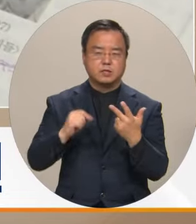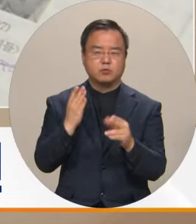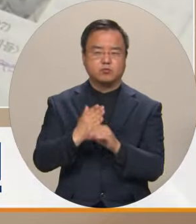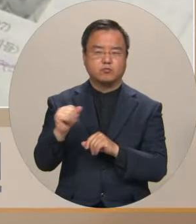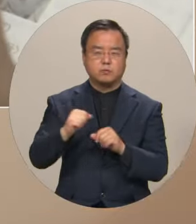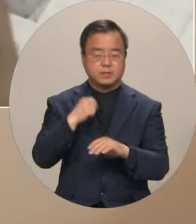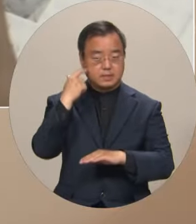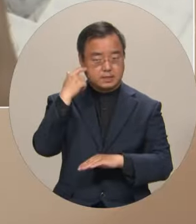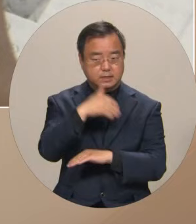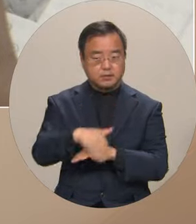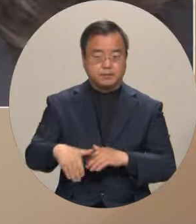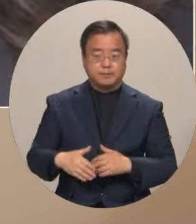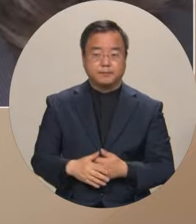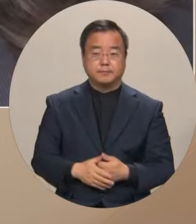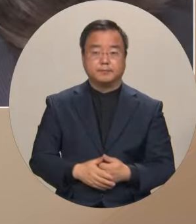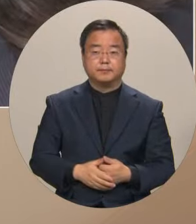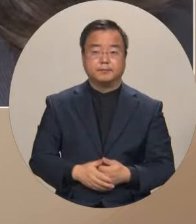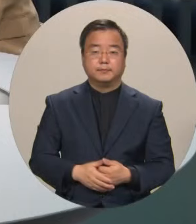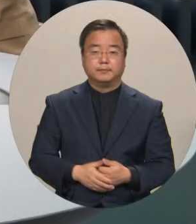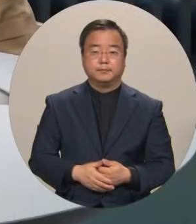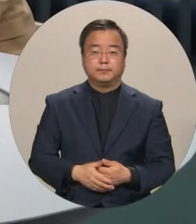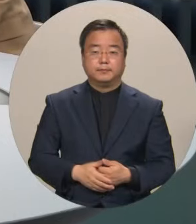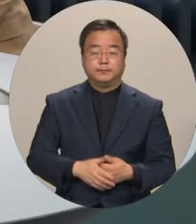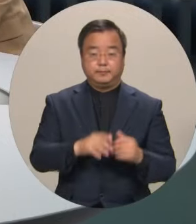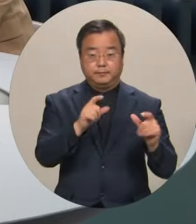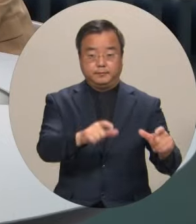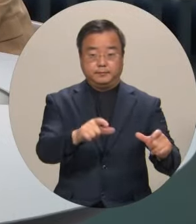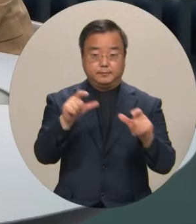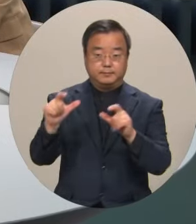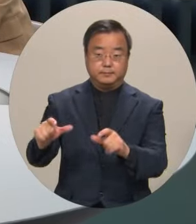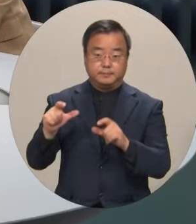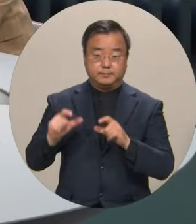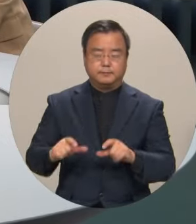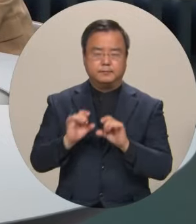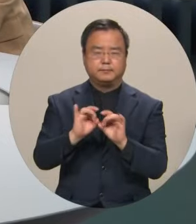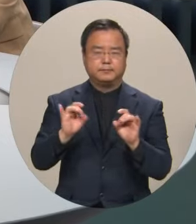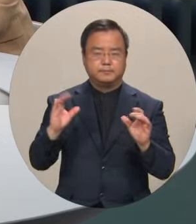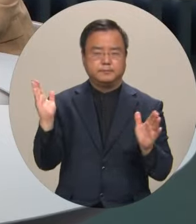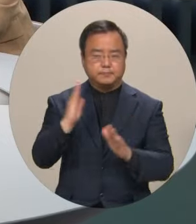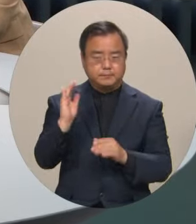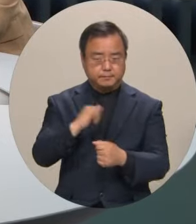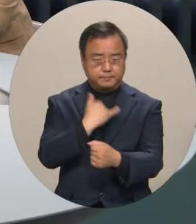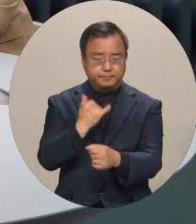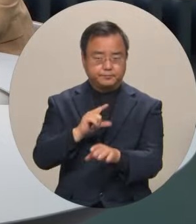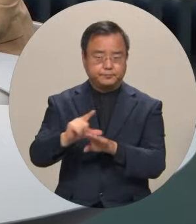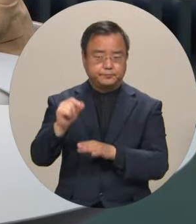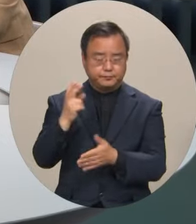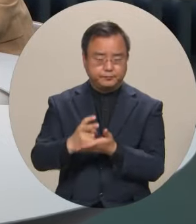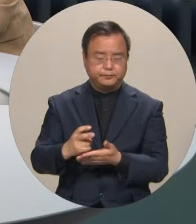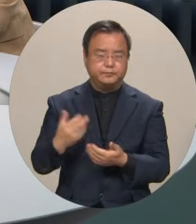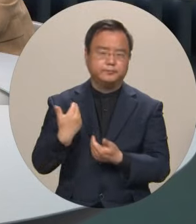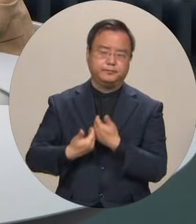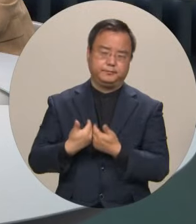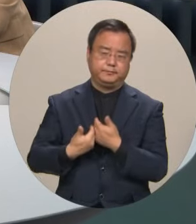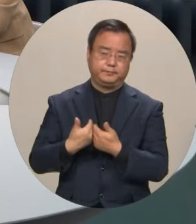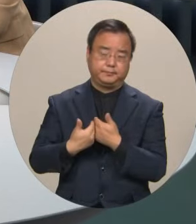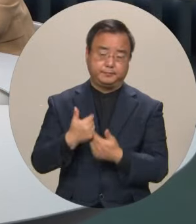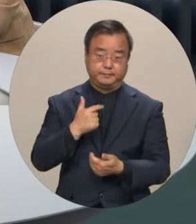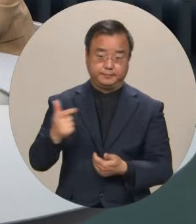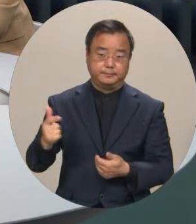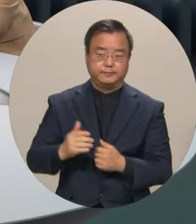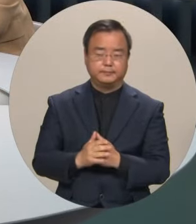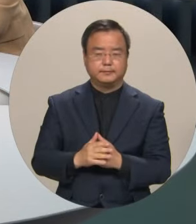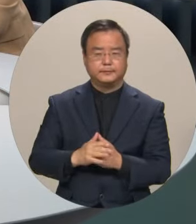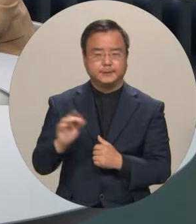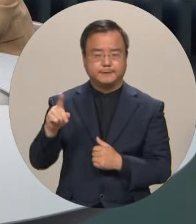시행하겠다는 계획입니다네 지역마다 지금이 학생 인권 조례를 둘 산 갈등이 이어지고 있는데요 어느 한쪽을